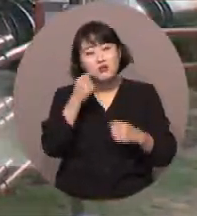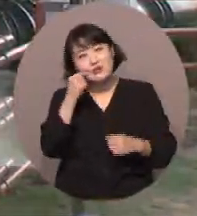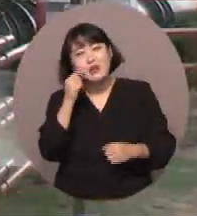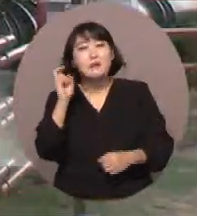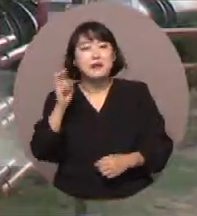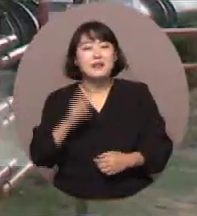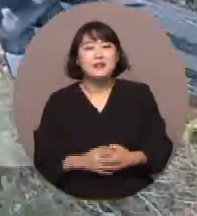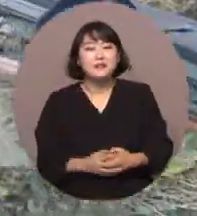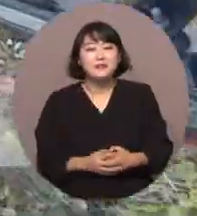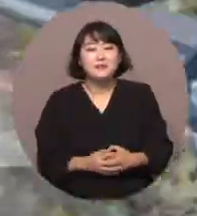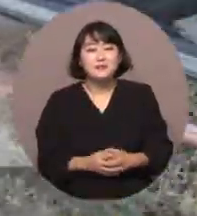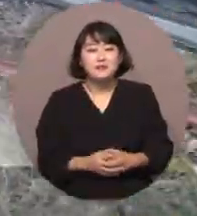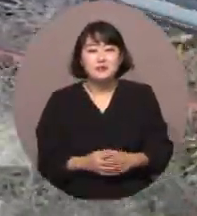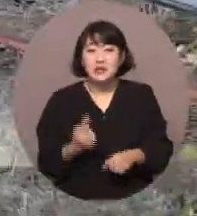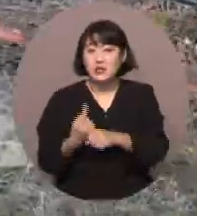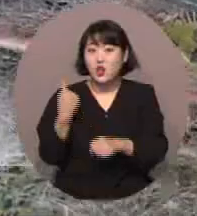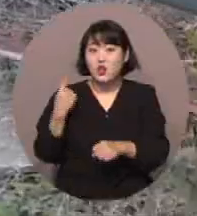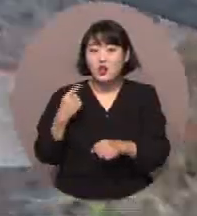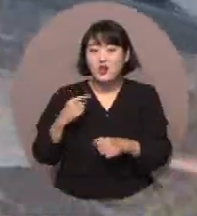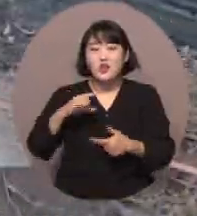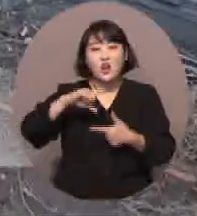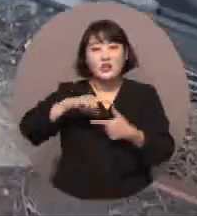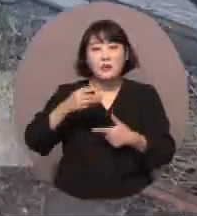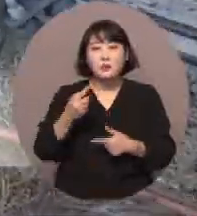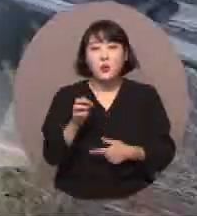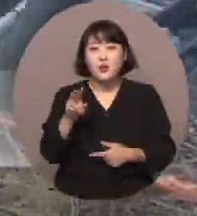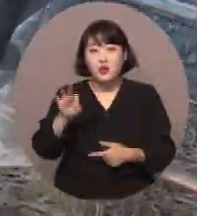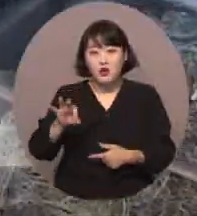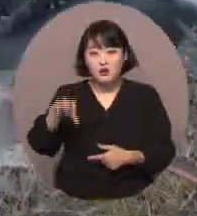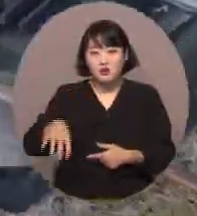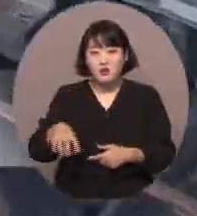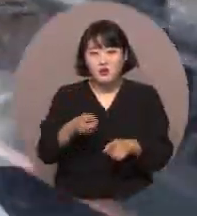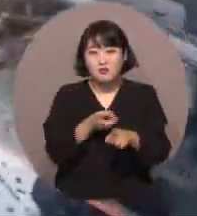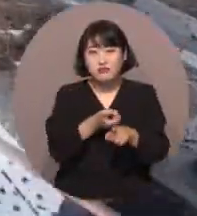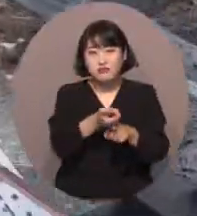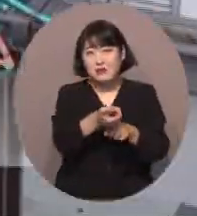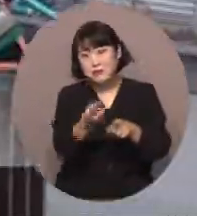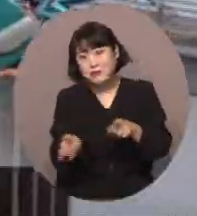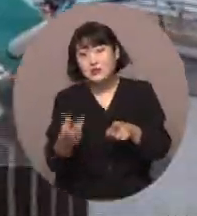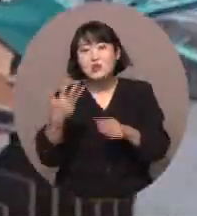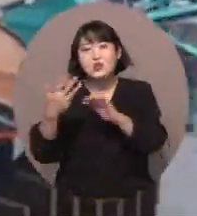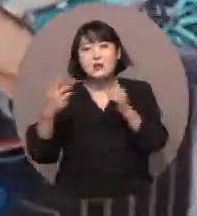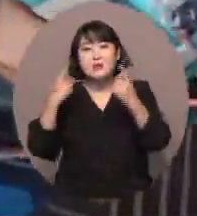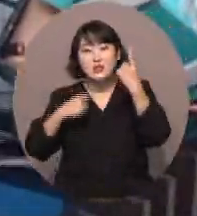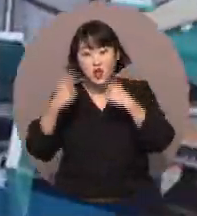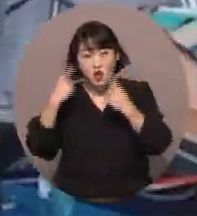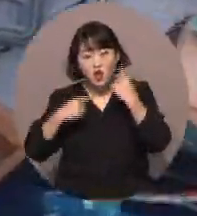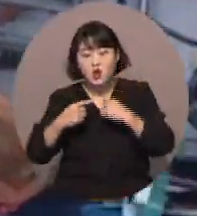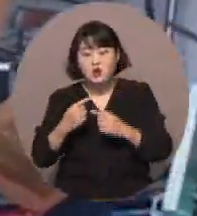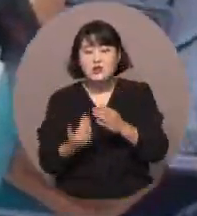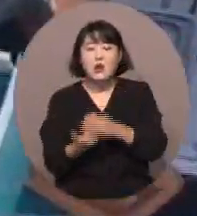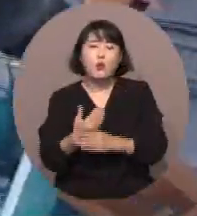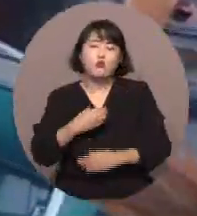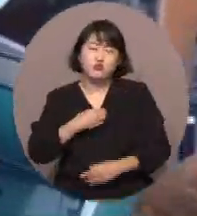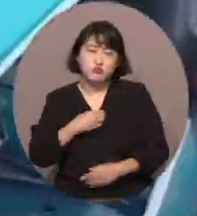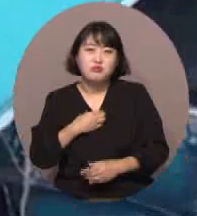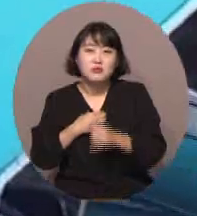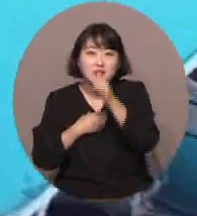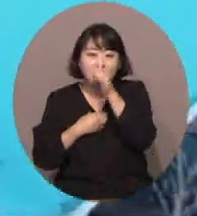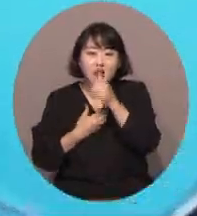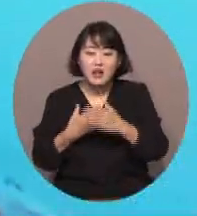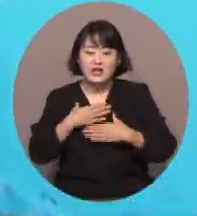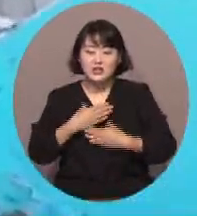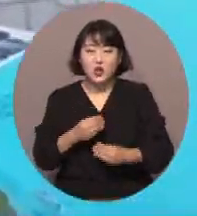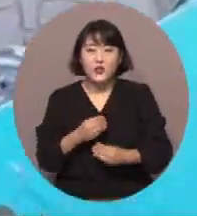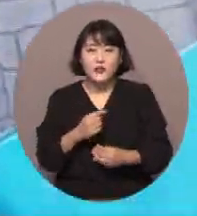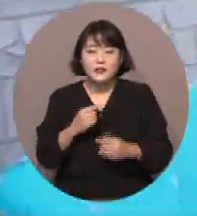전망입니다. 특히 지난해 경남 통영에서 모노레일이 탈선해 8명이 다치는 등 사고 우려도 있는 만큼